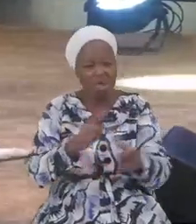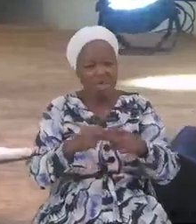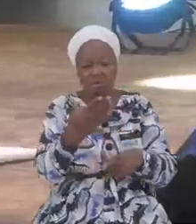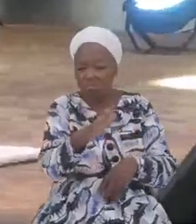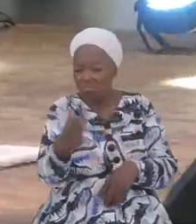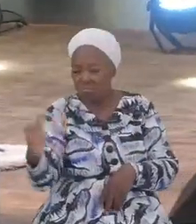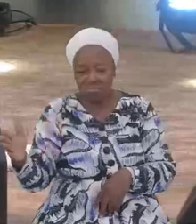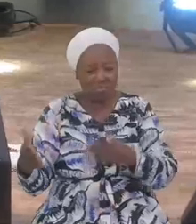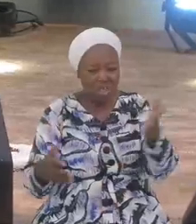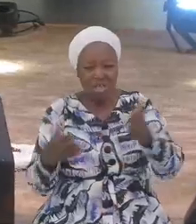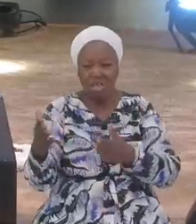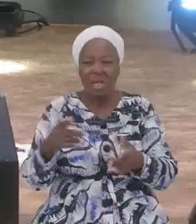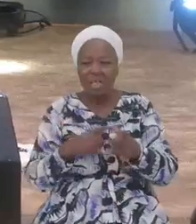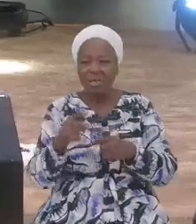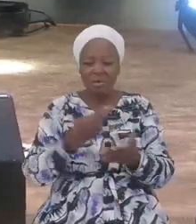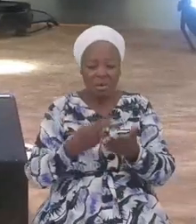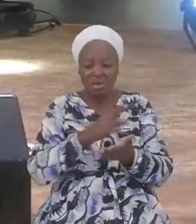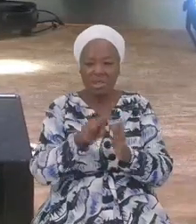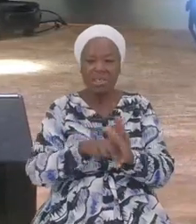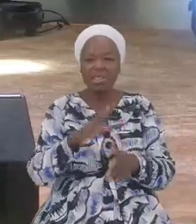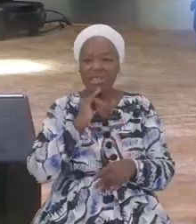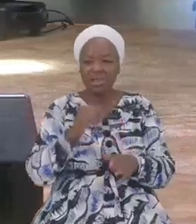attachée, l'injustice est attachée,